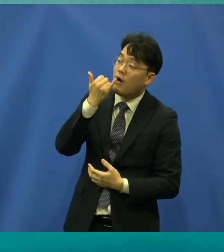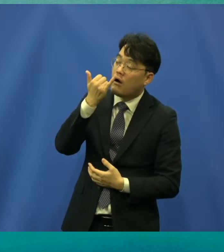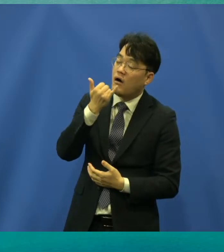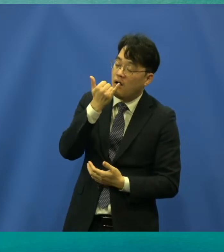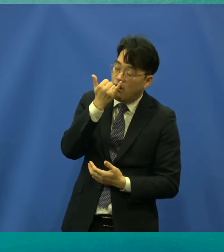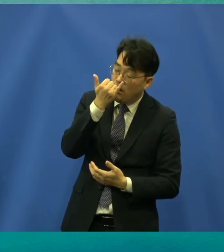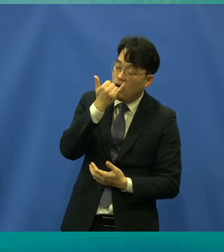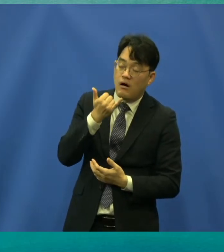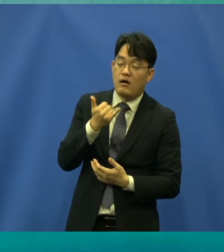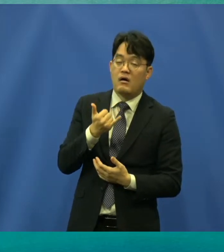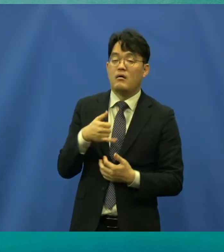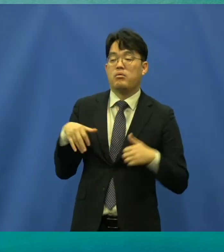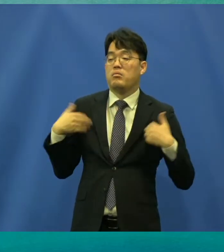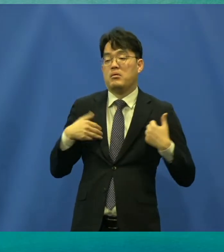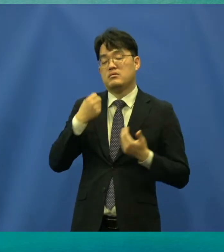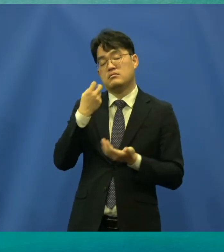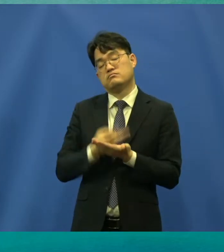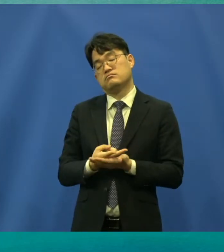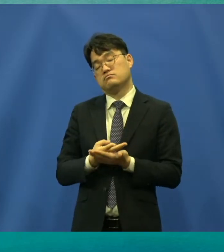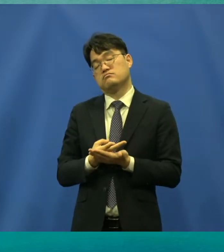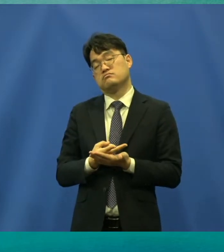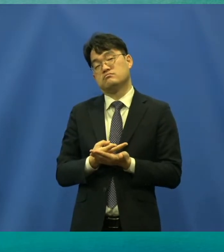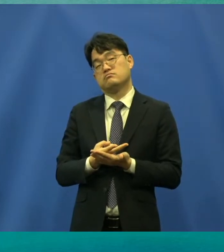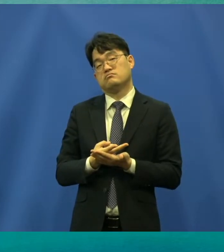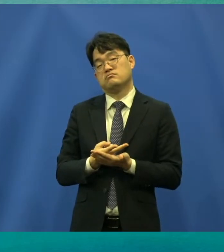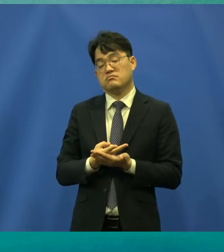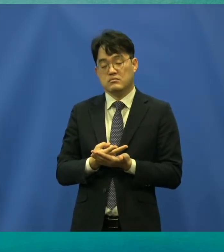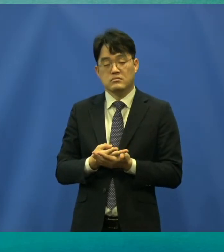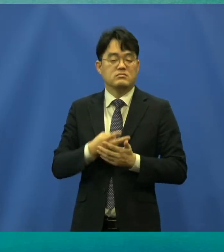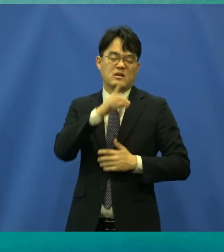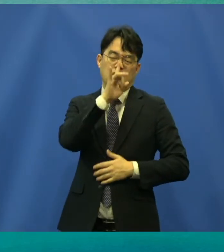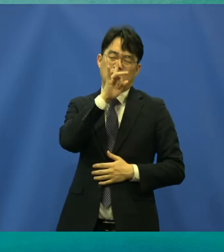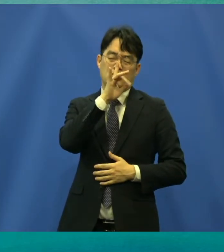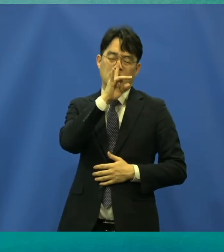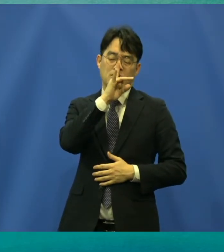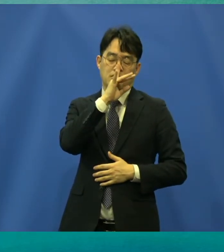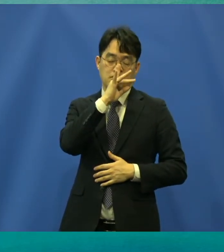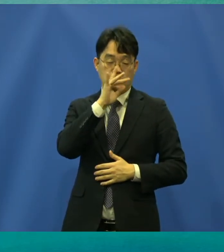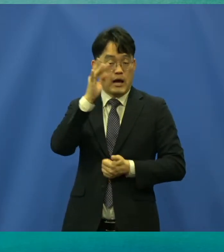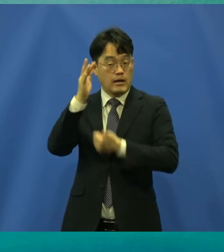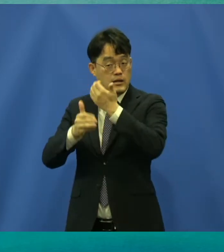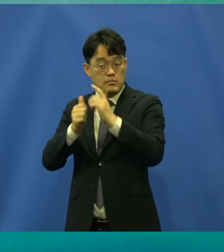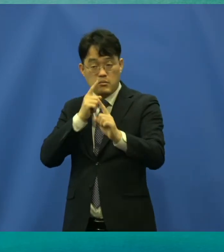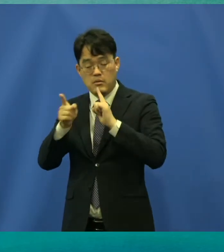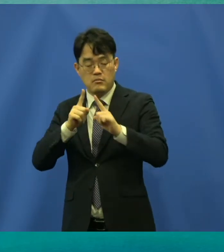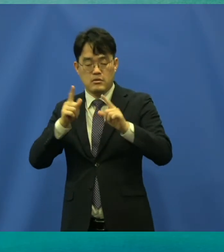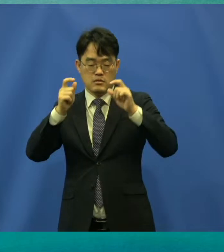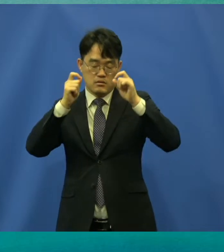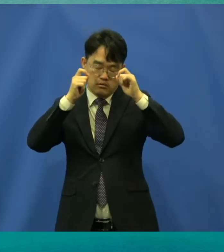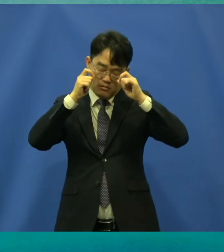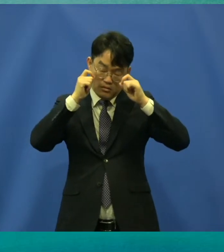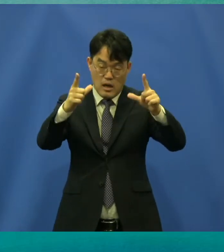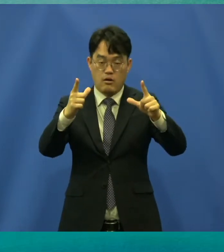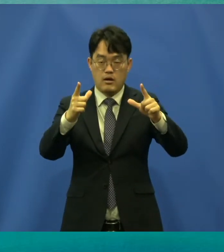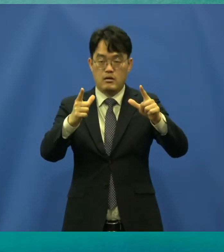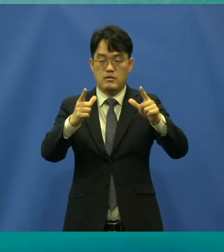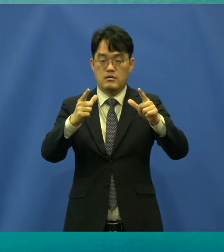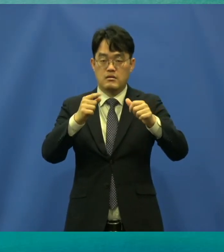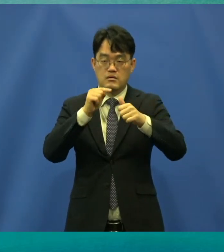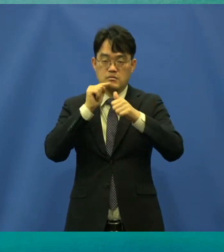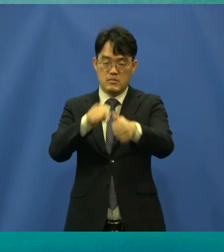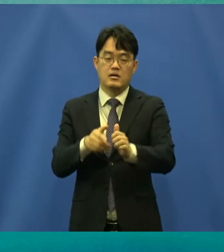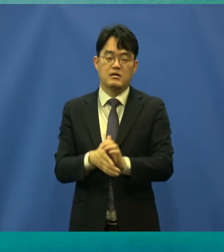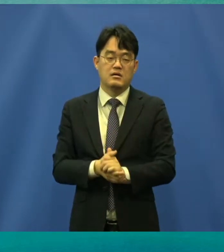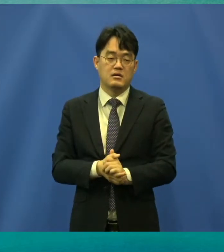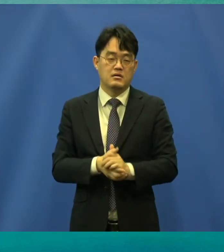미혹을 받습니다. 뭐 이단에만 미혹을 받는 게 아닙니다. 이 세상의 미혹을 받는 거예요. 그러면 준비